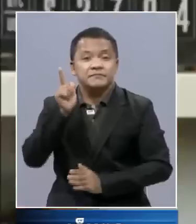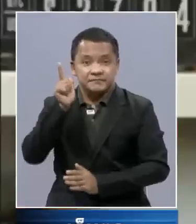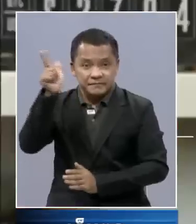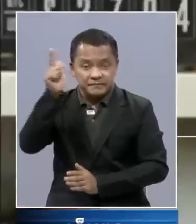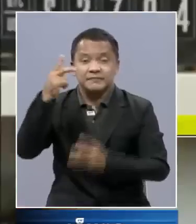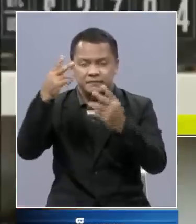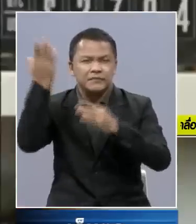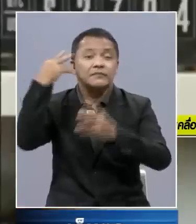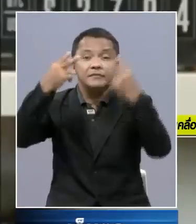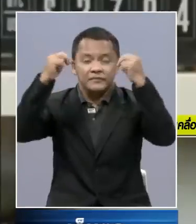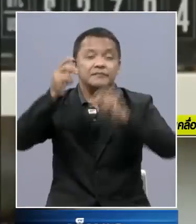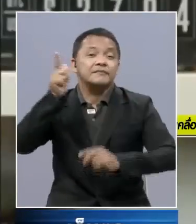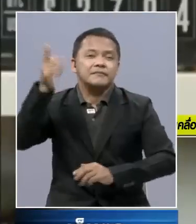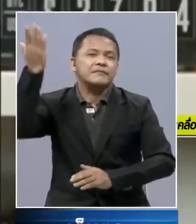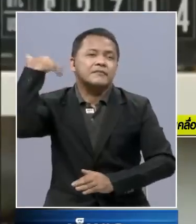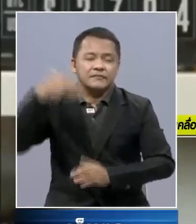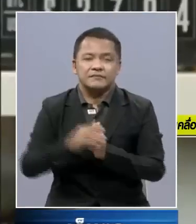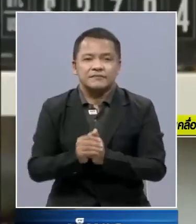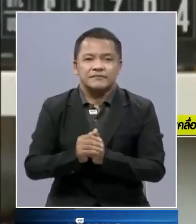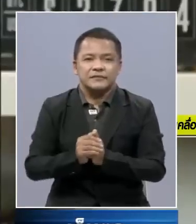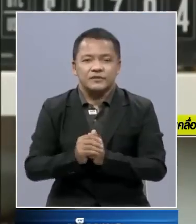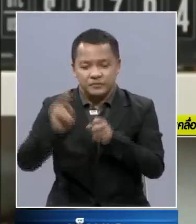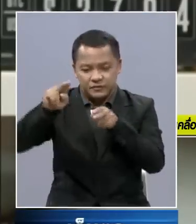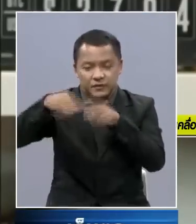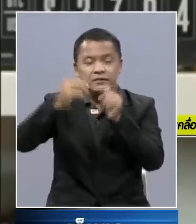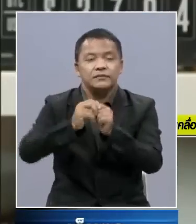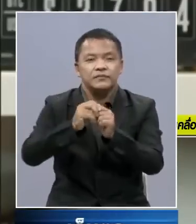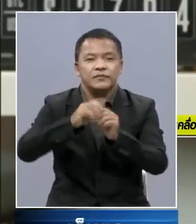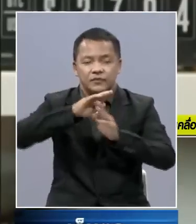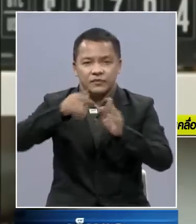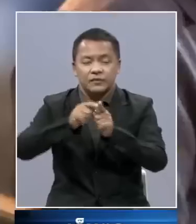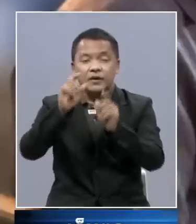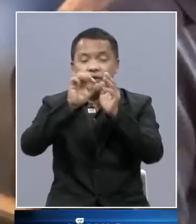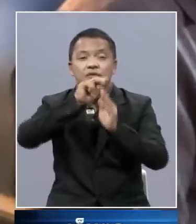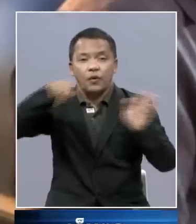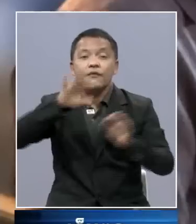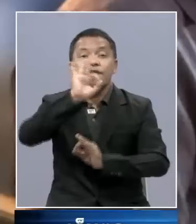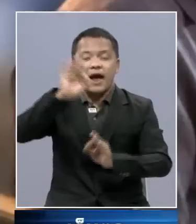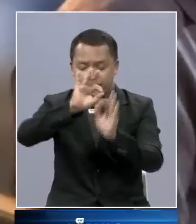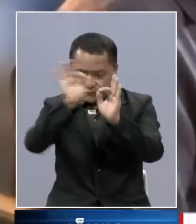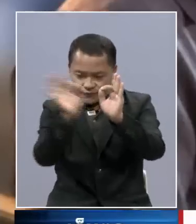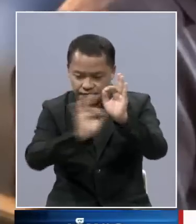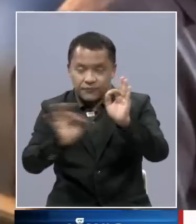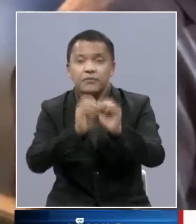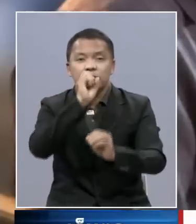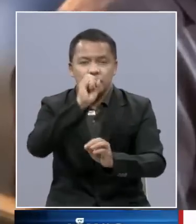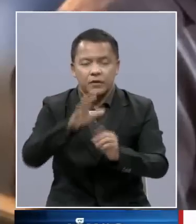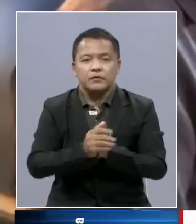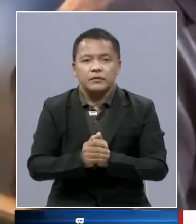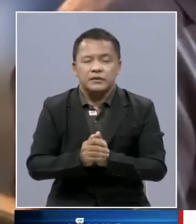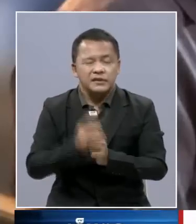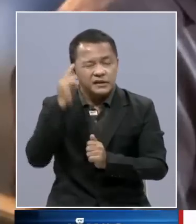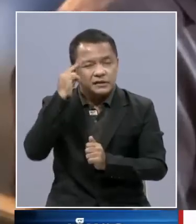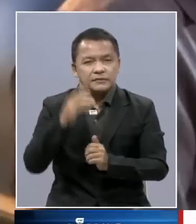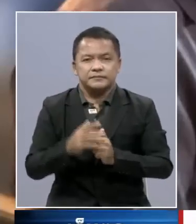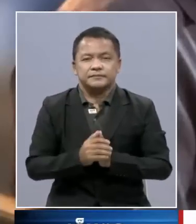ตรอดีตนายกรัฐมนตรีครับมีการทวิตผ่านทาง Twitter นะครับเขียนบอกว่าซา